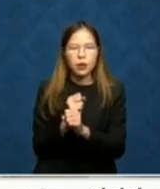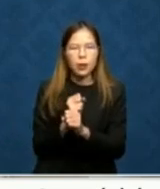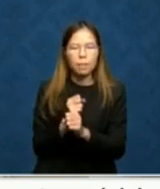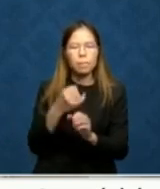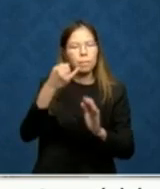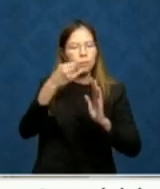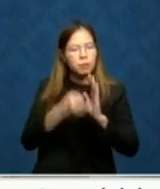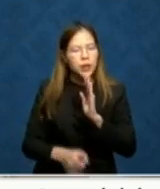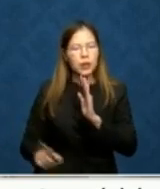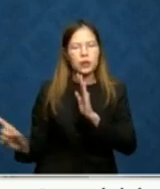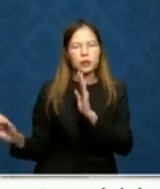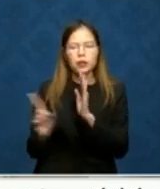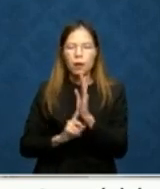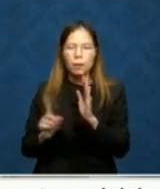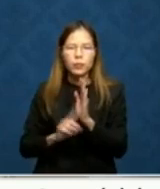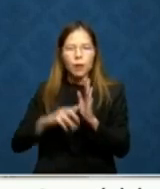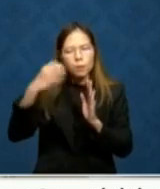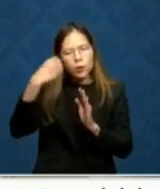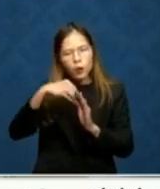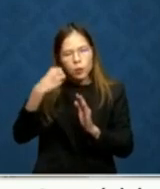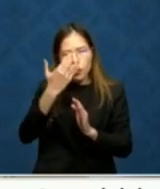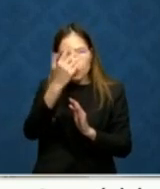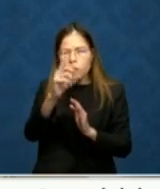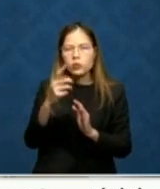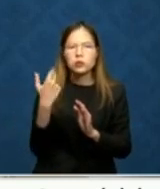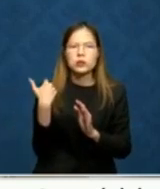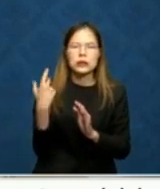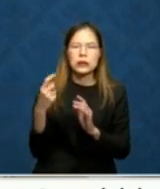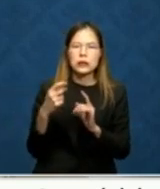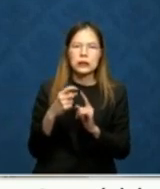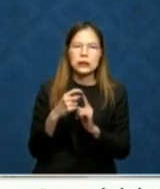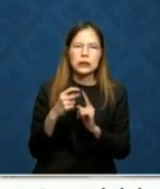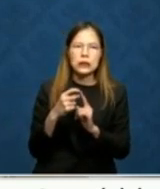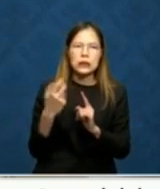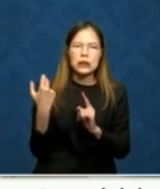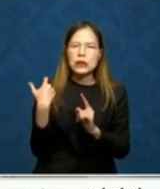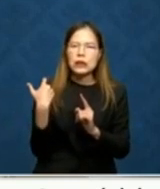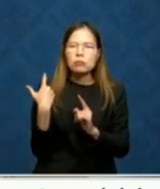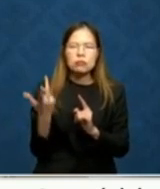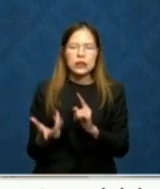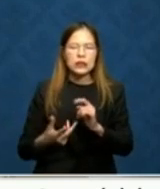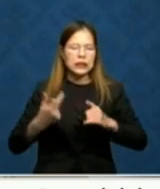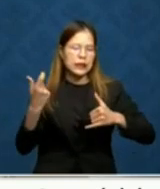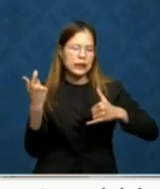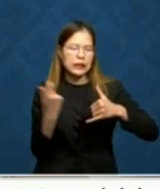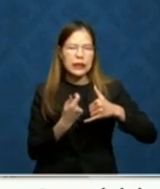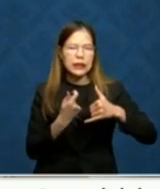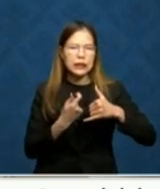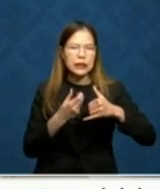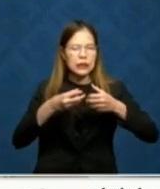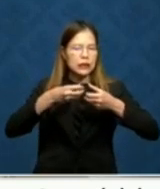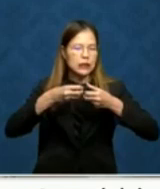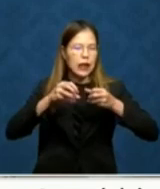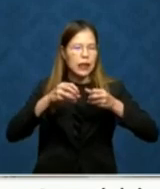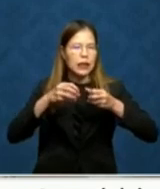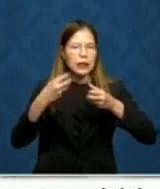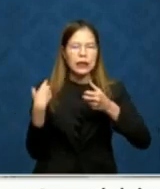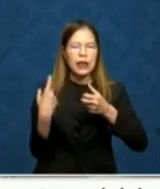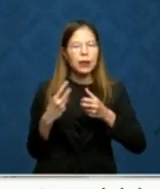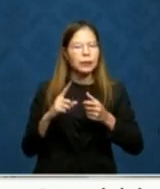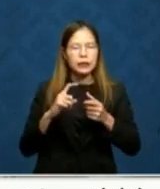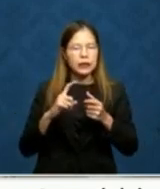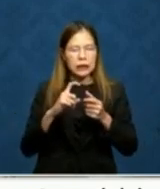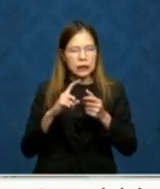ซ้ำหรือที่โด่งดังในสมัยที่แล้วค่ะที่เรียกกันว่าการฉีดไข่ให้ฟอซึ่งจริงๆแล้วชื่อที่ที่ฉันพู